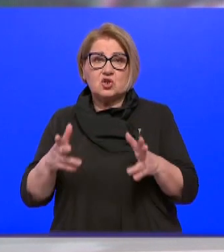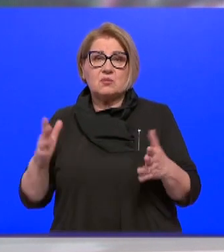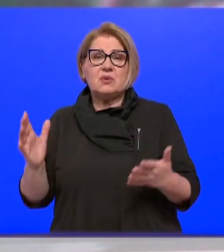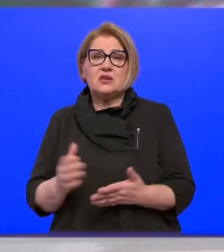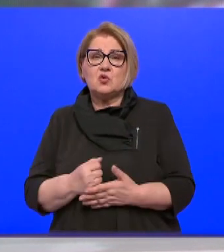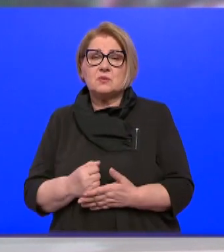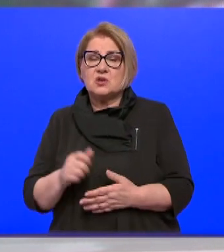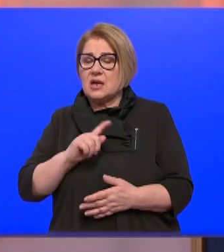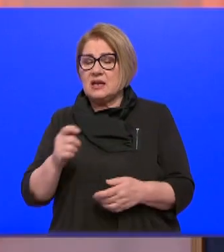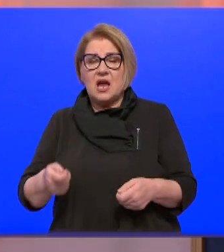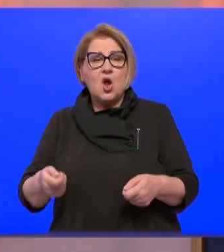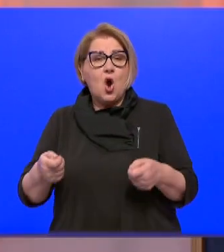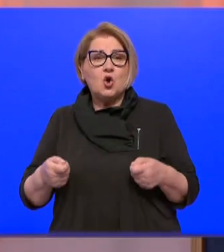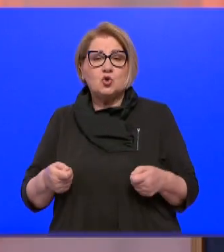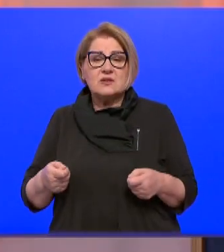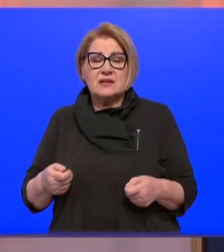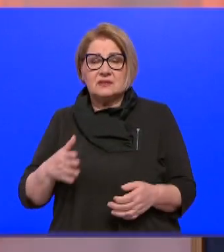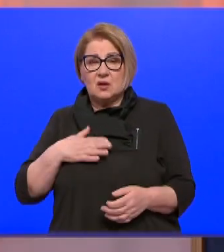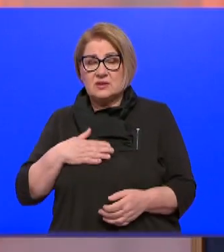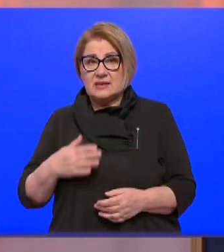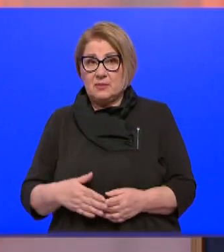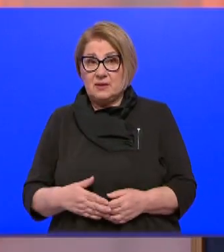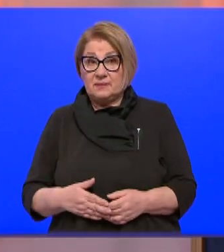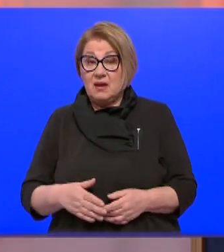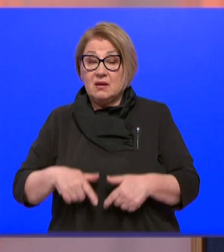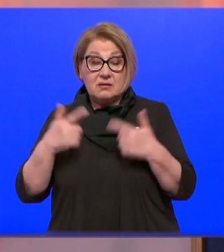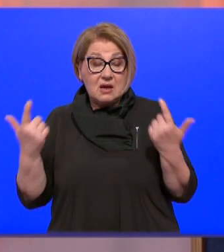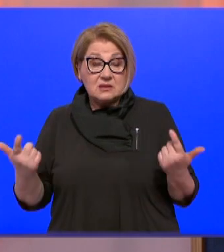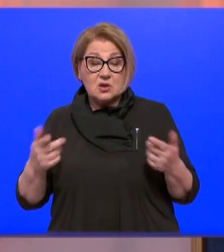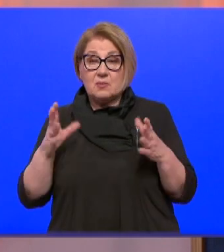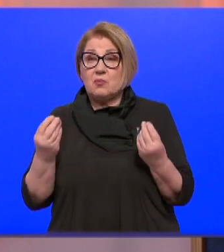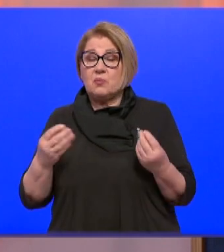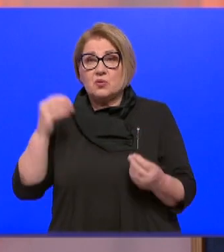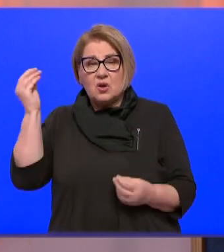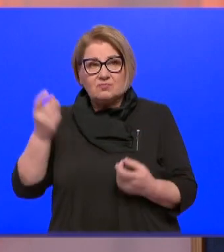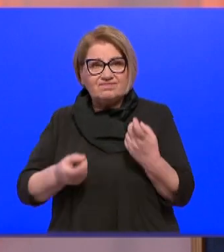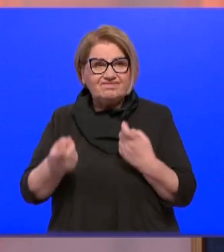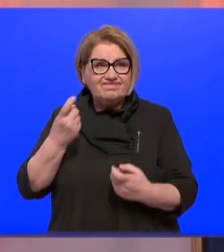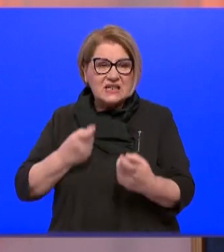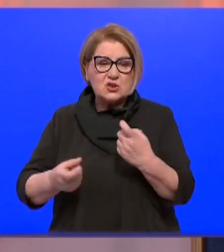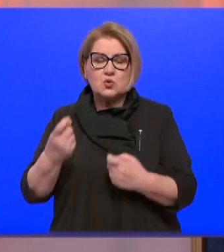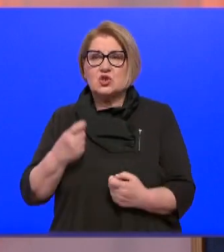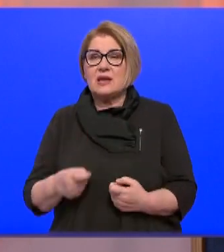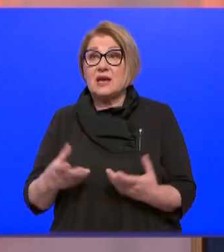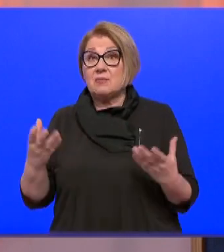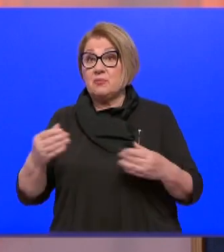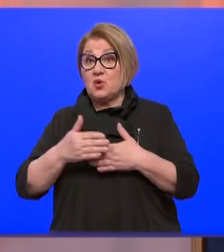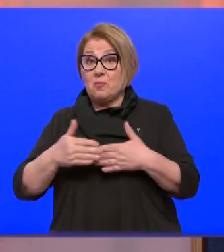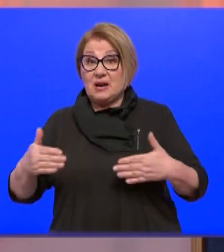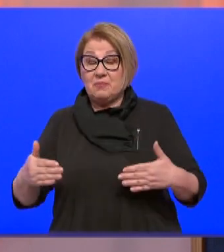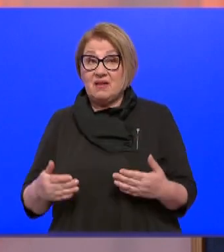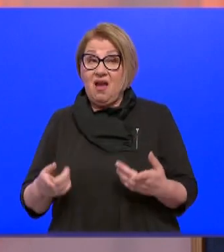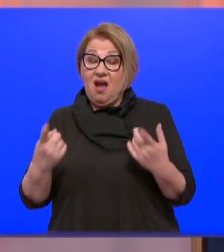uspješne. I ne odustati od sebe. Ovo mi je sjajno što ste rekli. Naravno da u životu imamo puno iskušenja životnih, da imamo puno prepreka,